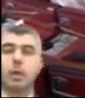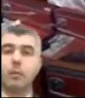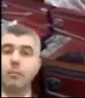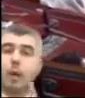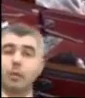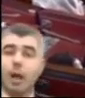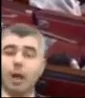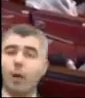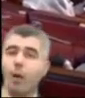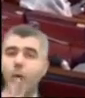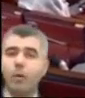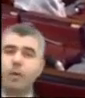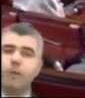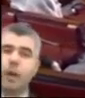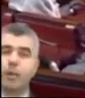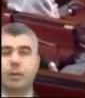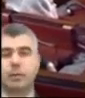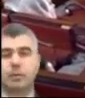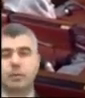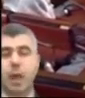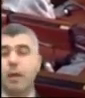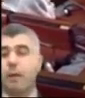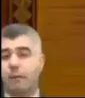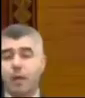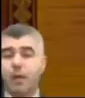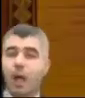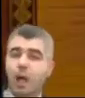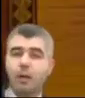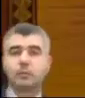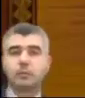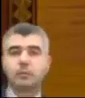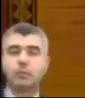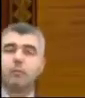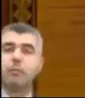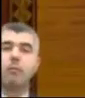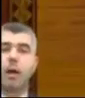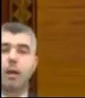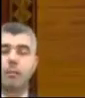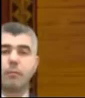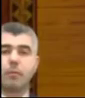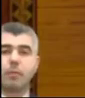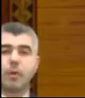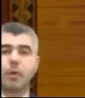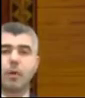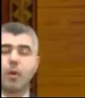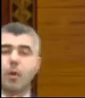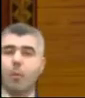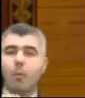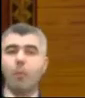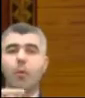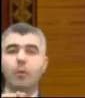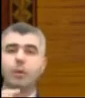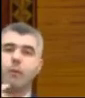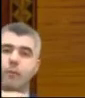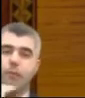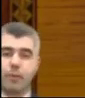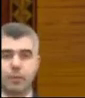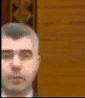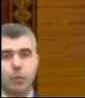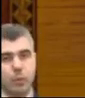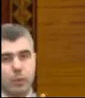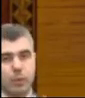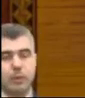ضد المتاجرين مهربي المخدرات. ونحن بحاجة إلى عمل قضائي عن